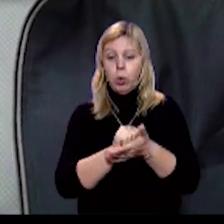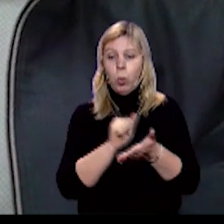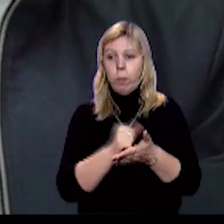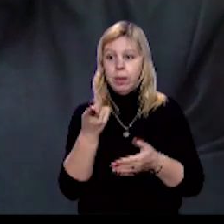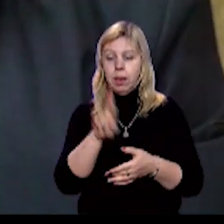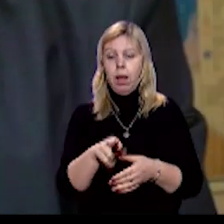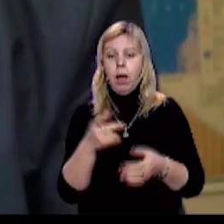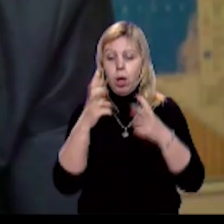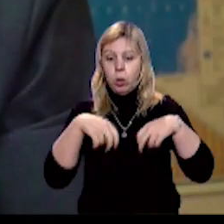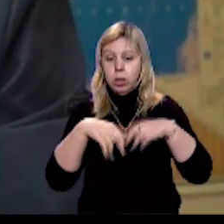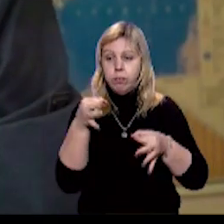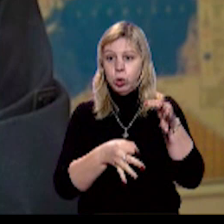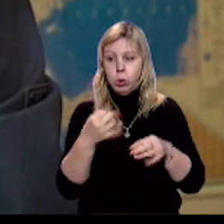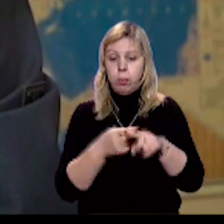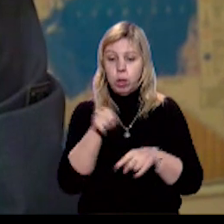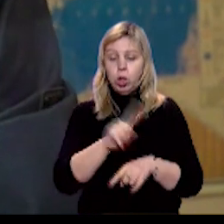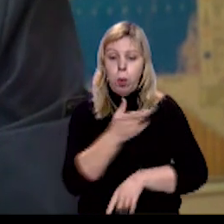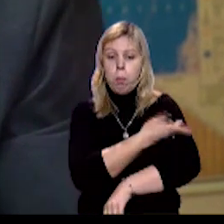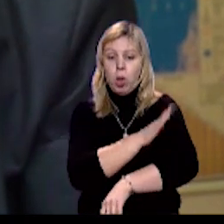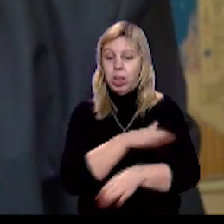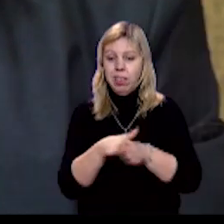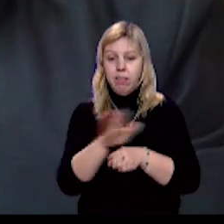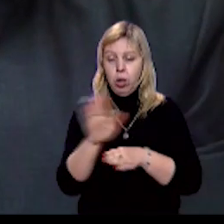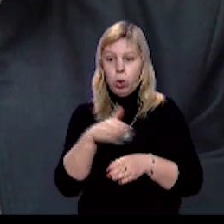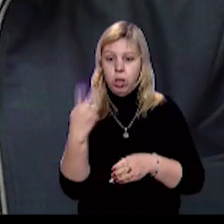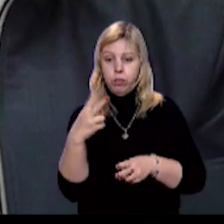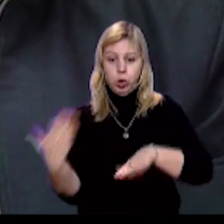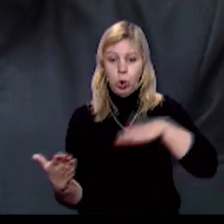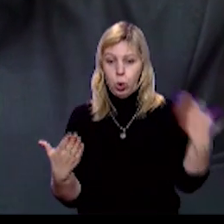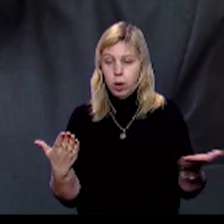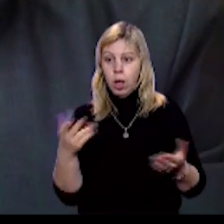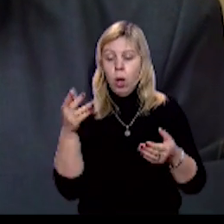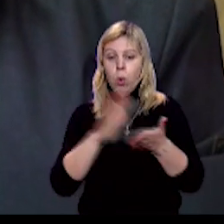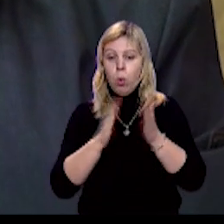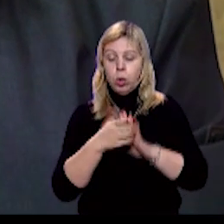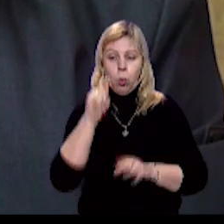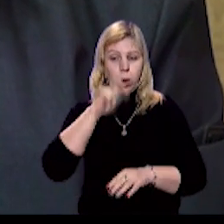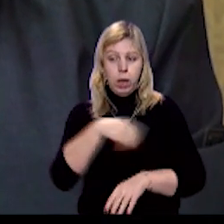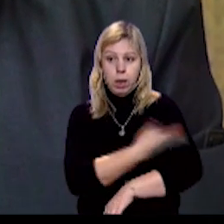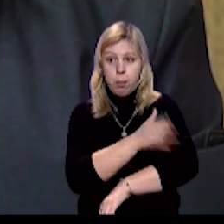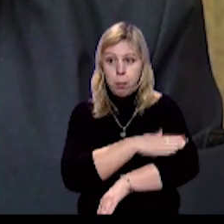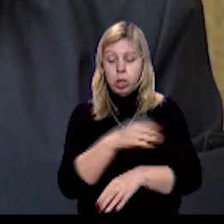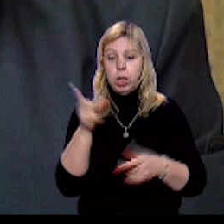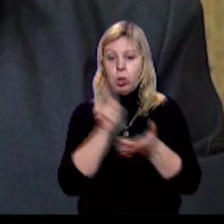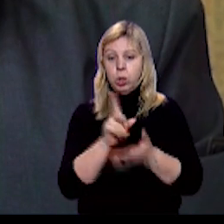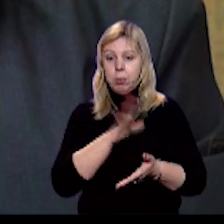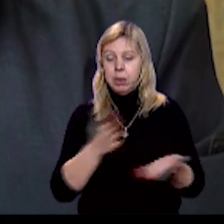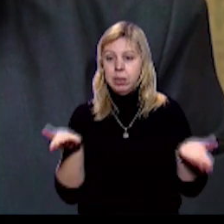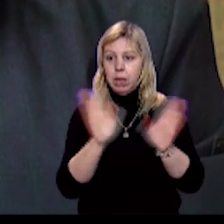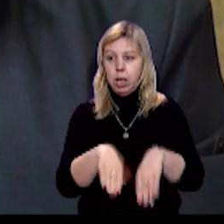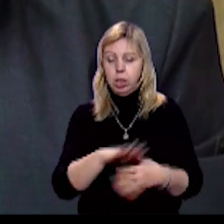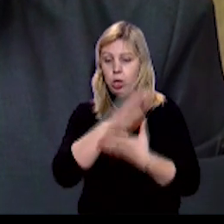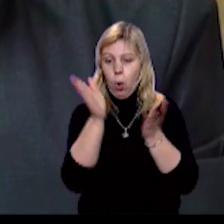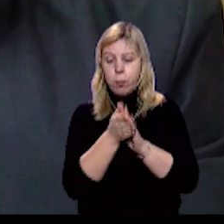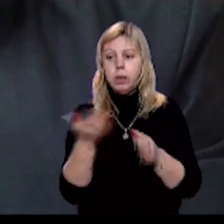документи для розгляду в судах про те, що Польщею не виконуються умови двосторонньої угоди між Україною і Польщею, тобто має бути залишено в